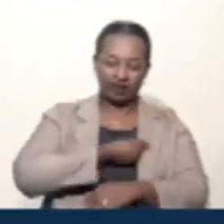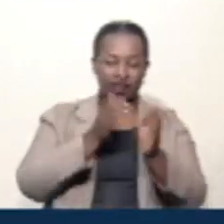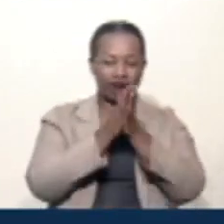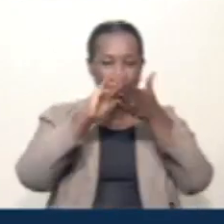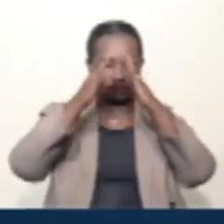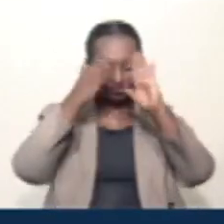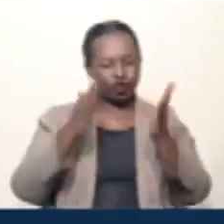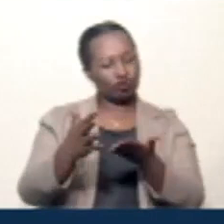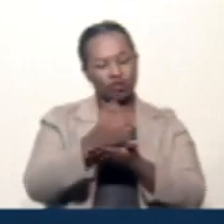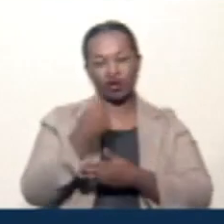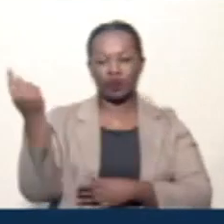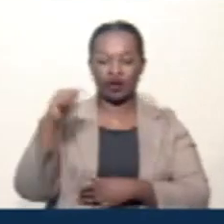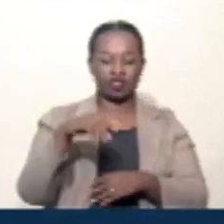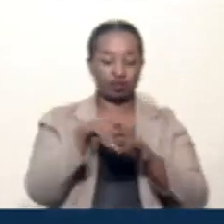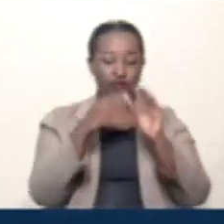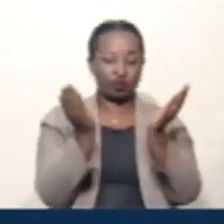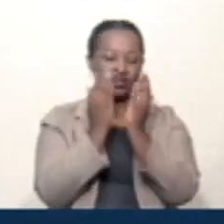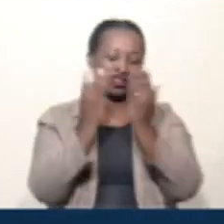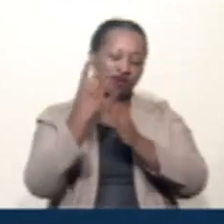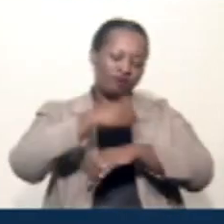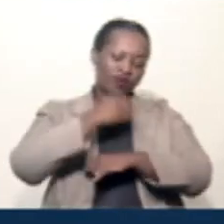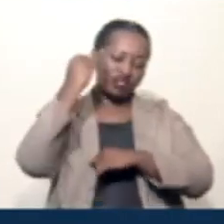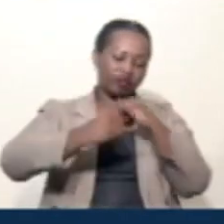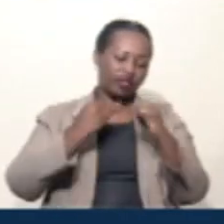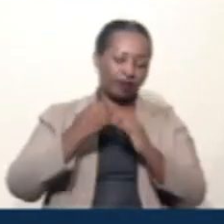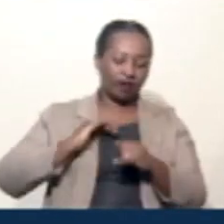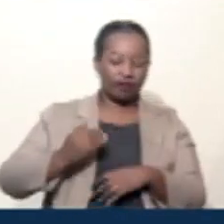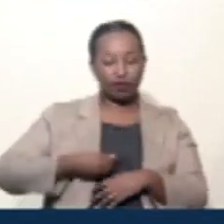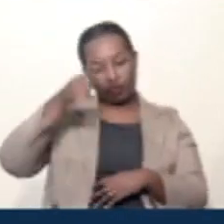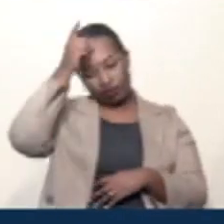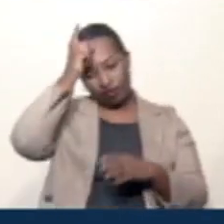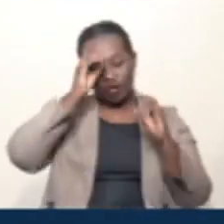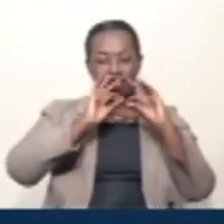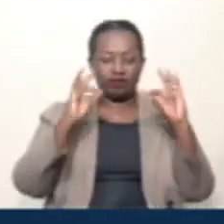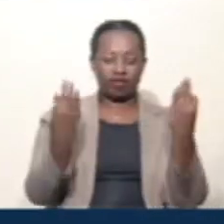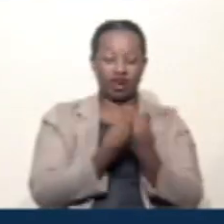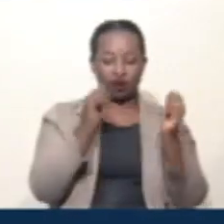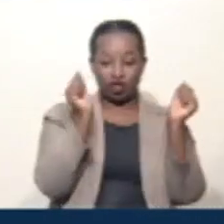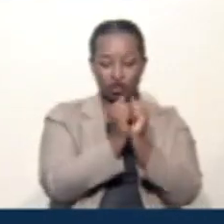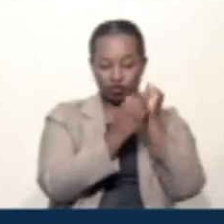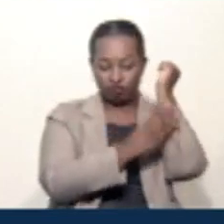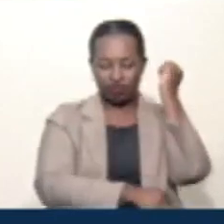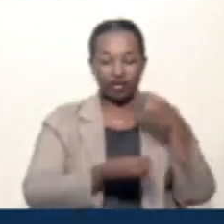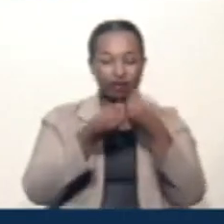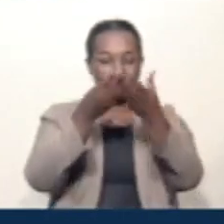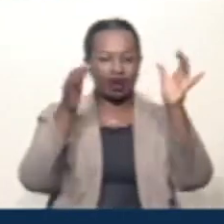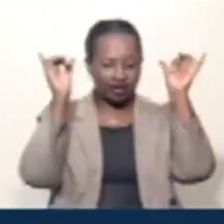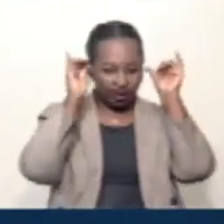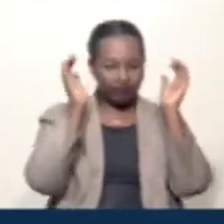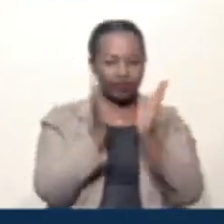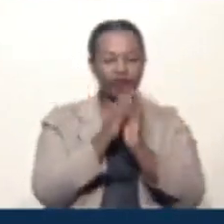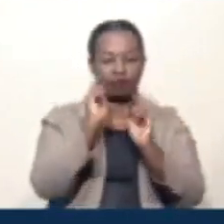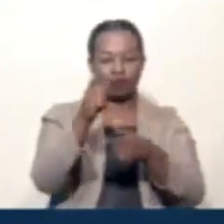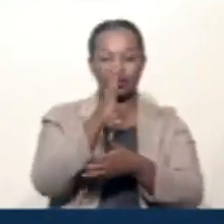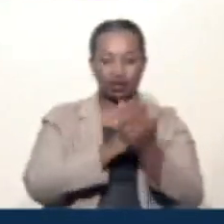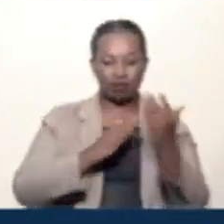umusaruro ugenduse. Mu kwizihiza umunsi mpuzamahanga w'umugore wo mu cyaro, imiryango 10 itishoboye yahawe inka. Hanahembwe kandi bamwe mu